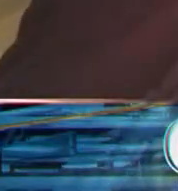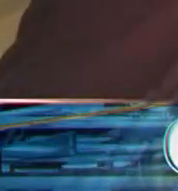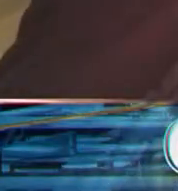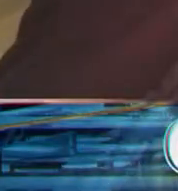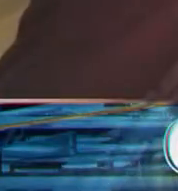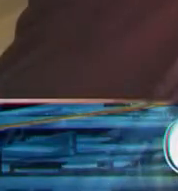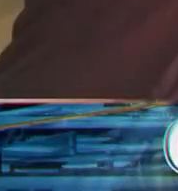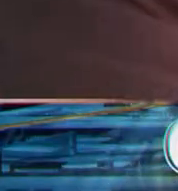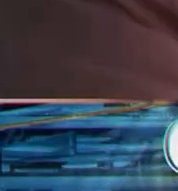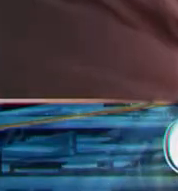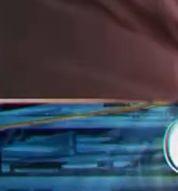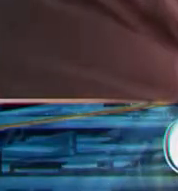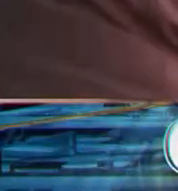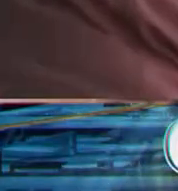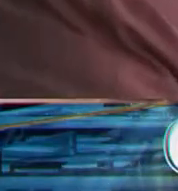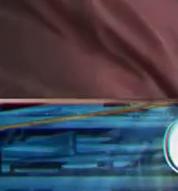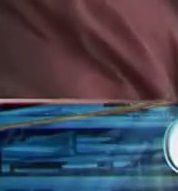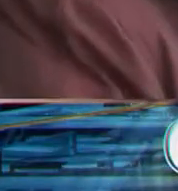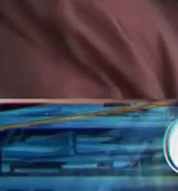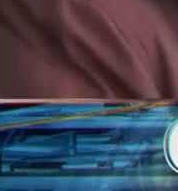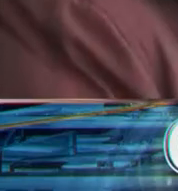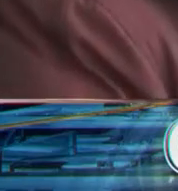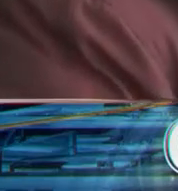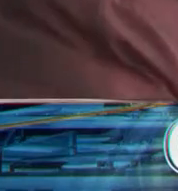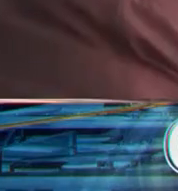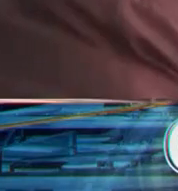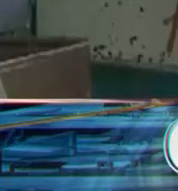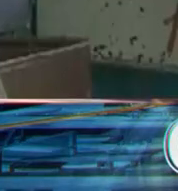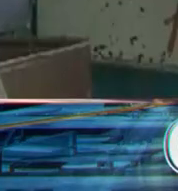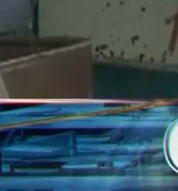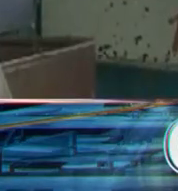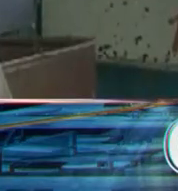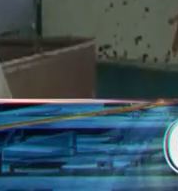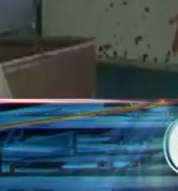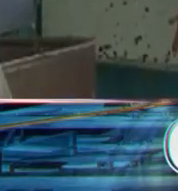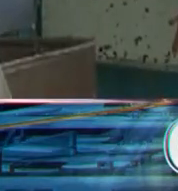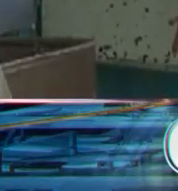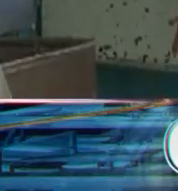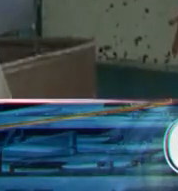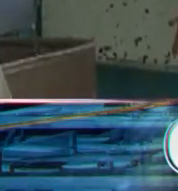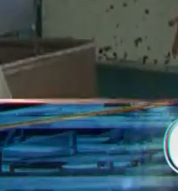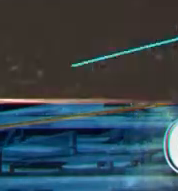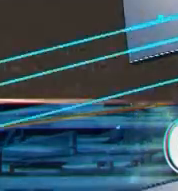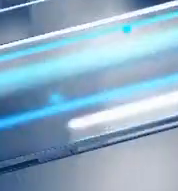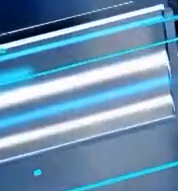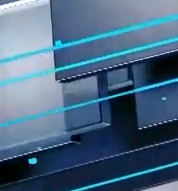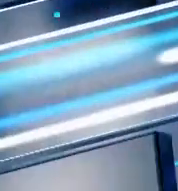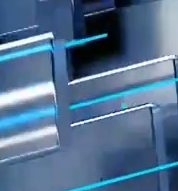Нет тех вершин, что взять нельзя. Более 140 инвалидов области открыли собственное дело в прошлом году.